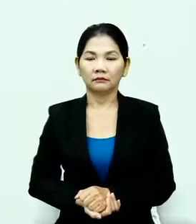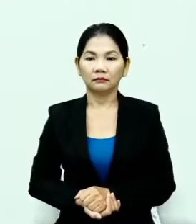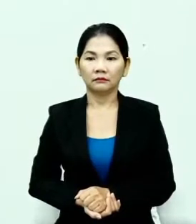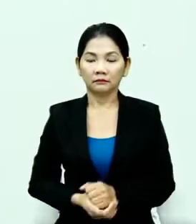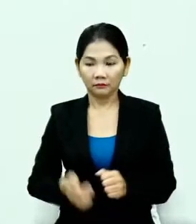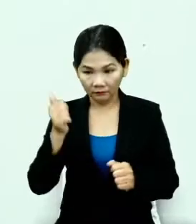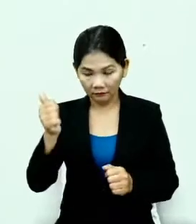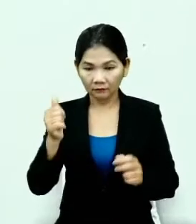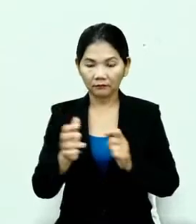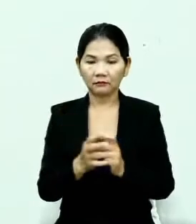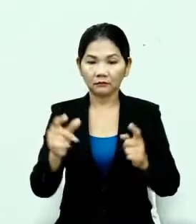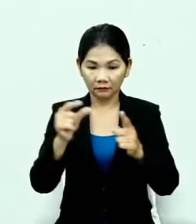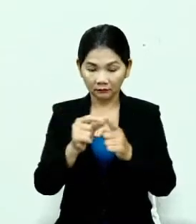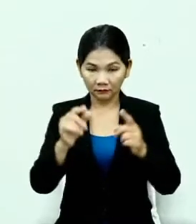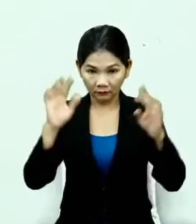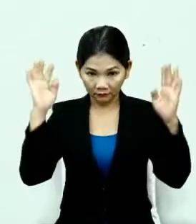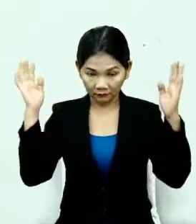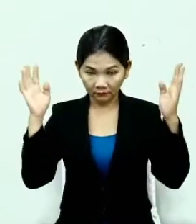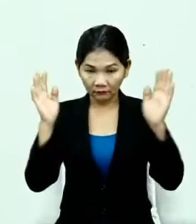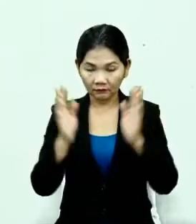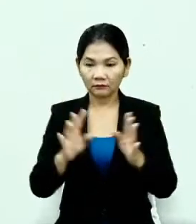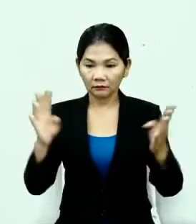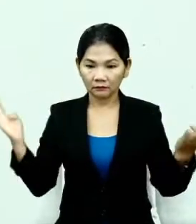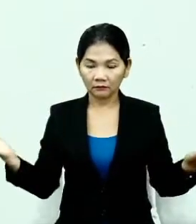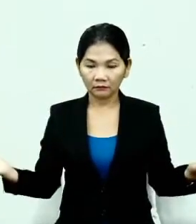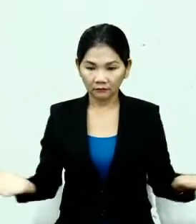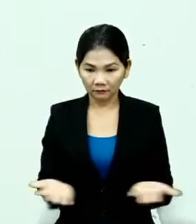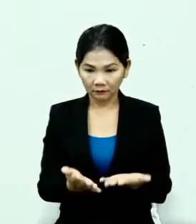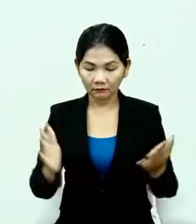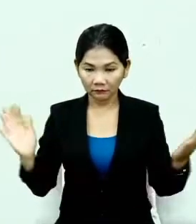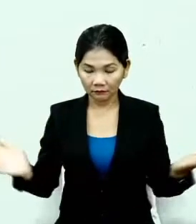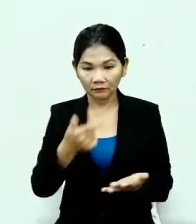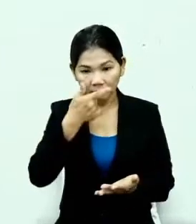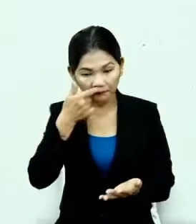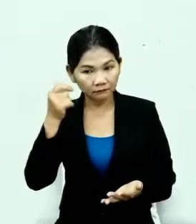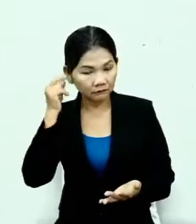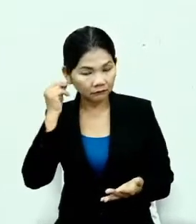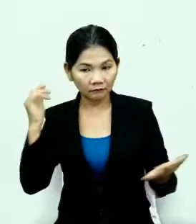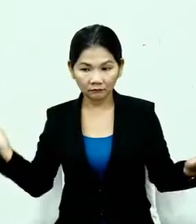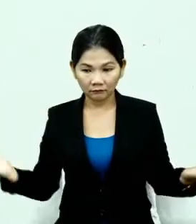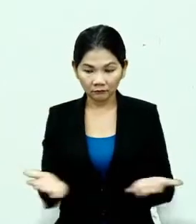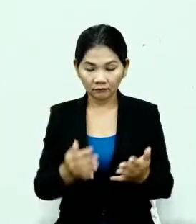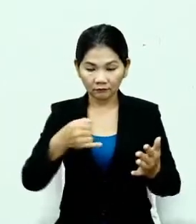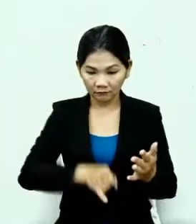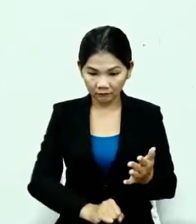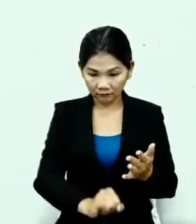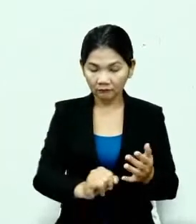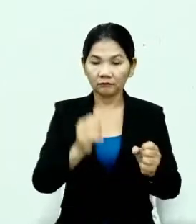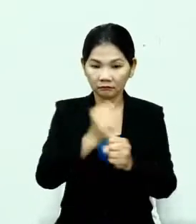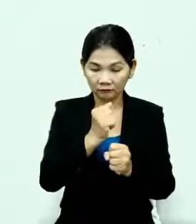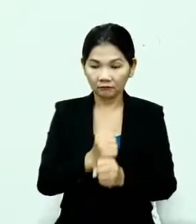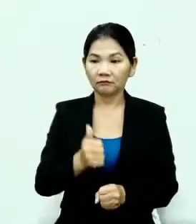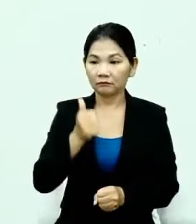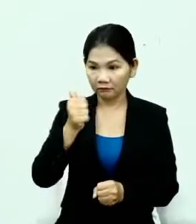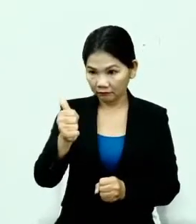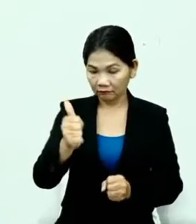Chà, lọ nà con cứ này. Này nó ấm chà, ở bốc mặt đáy. Này nó ấm con, áo thơm bờ